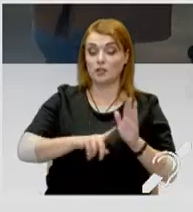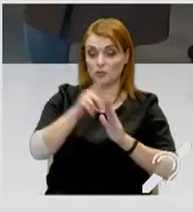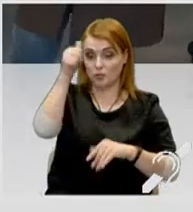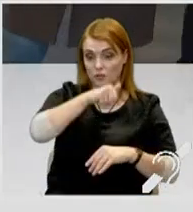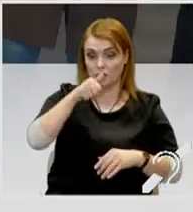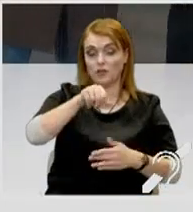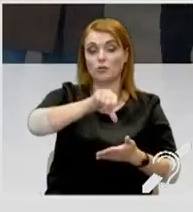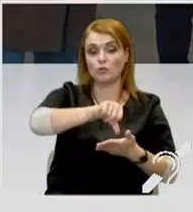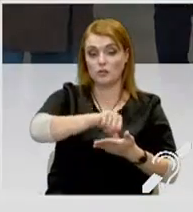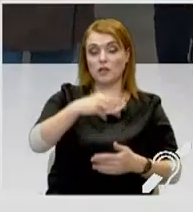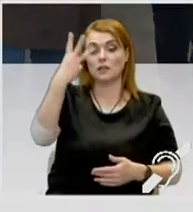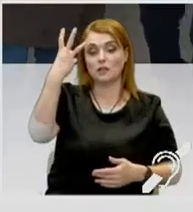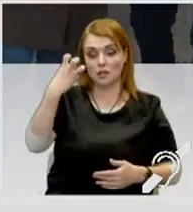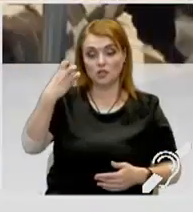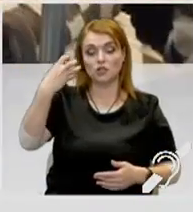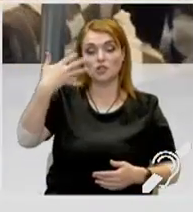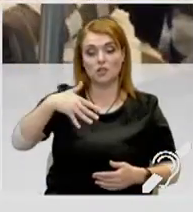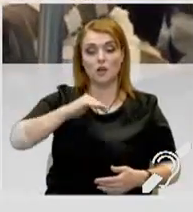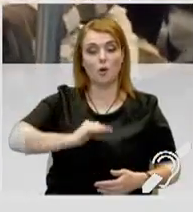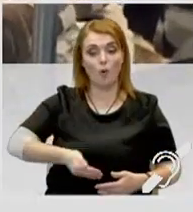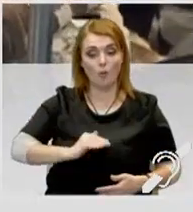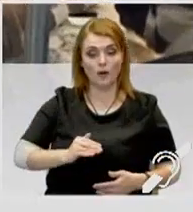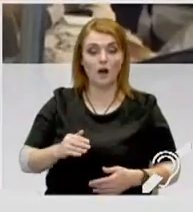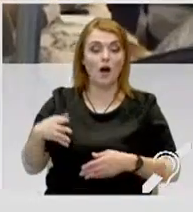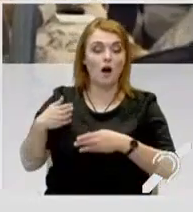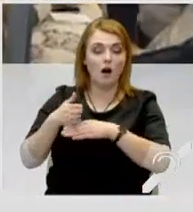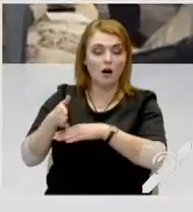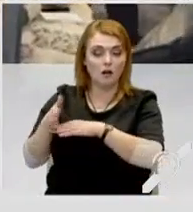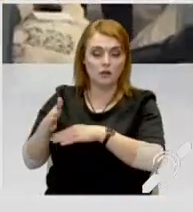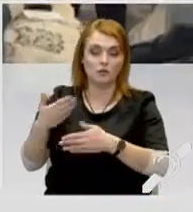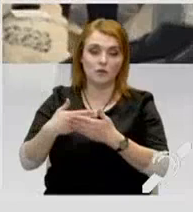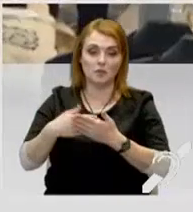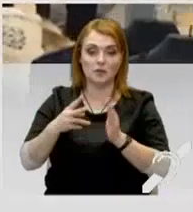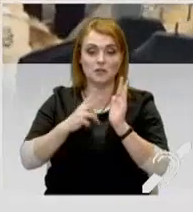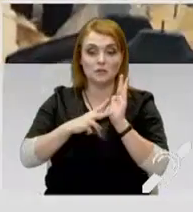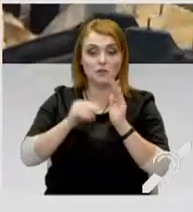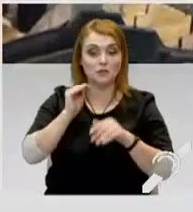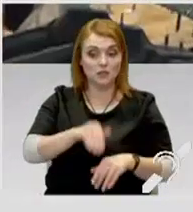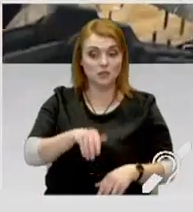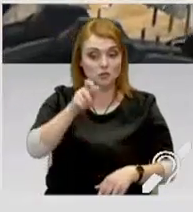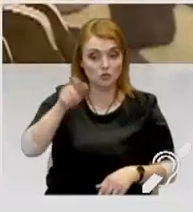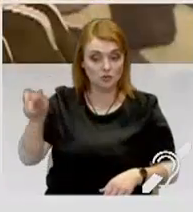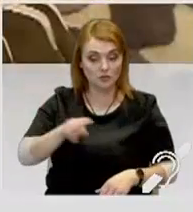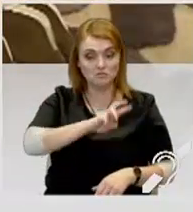peste 350 de companii, iar numărul vizitatorilor a depășit 70.000.